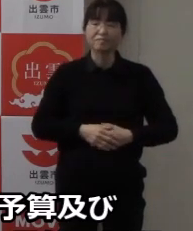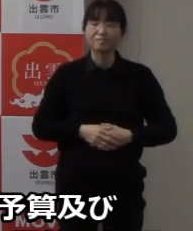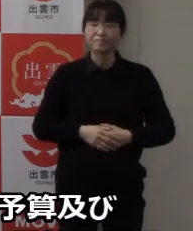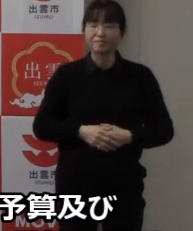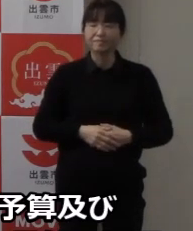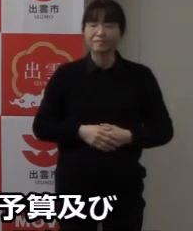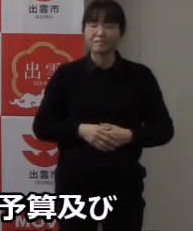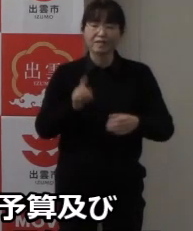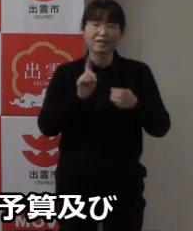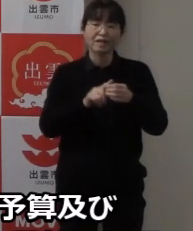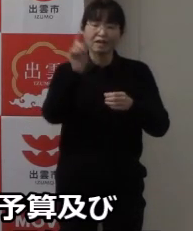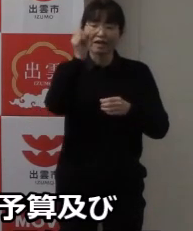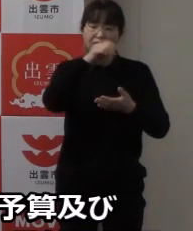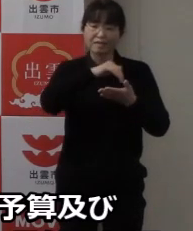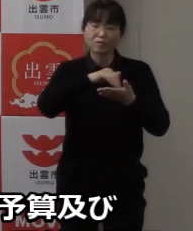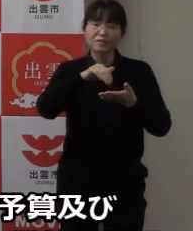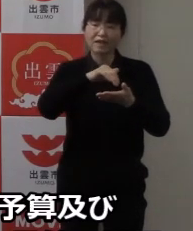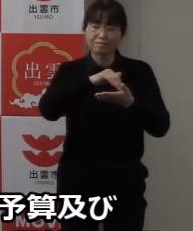ですね、来年度予算の